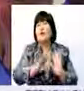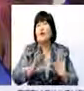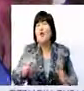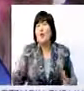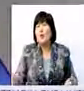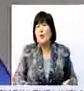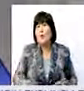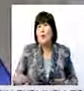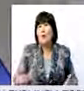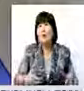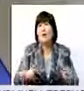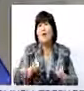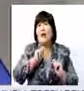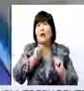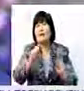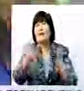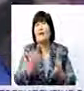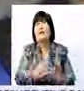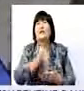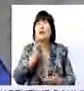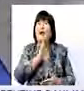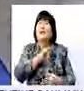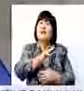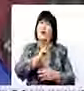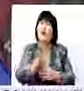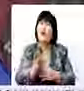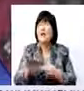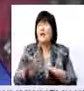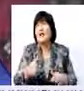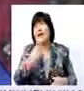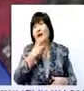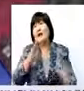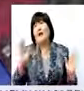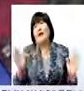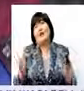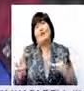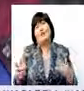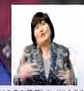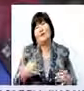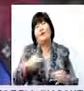өмір жолында тәңір сыйына жеткен аналар ұлықталды. Шара әдемі ән-бимен